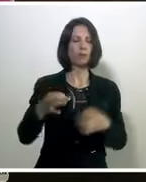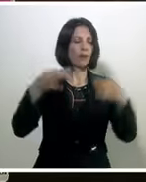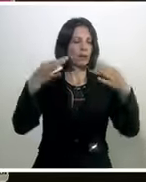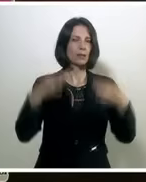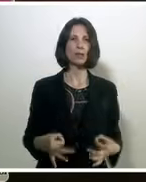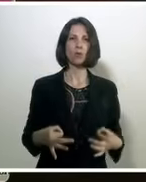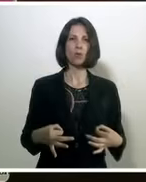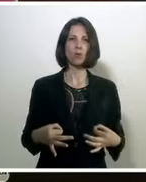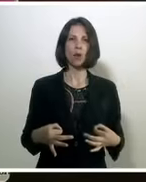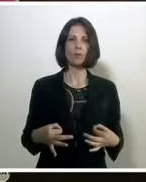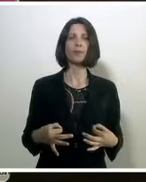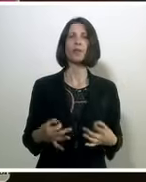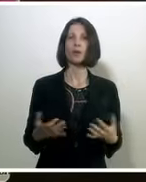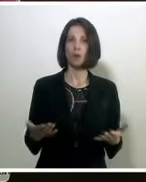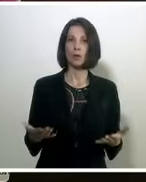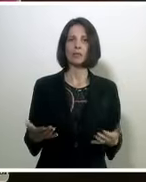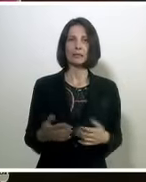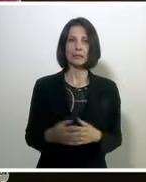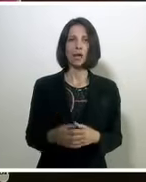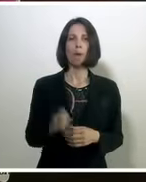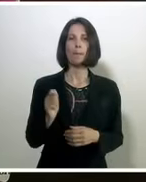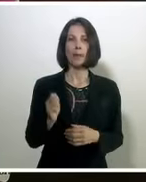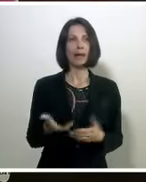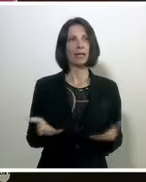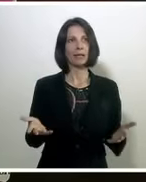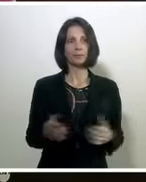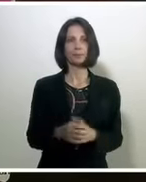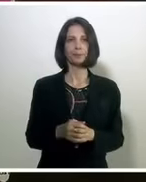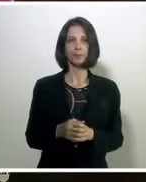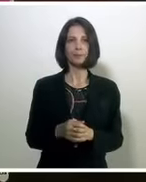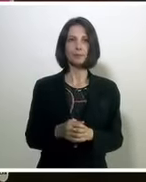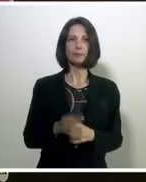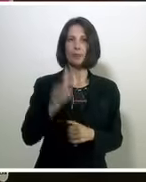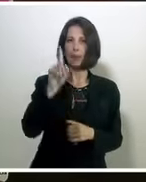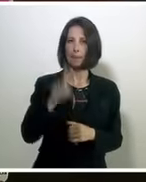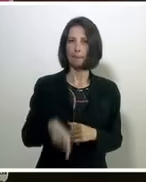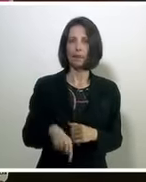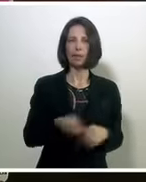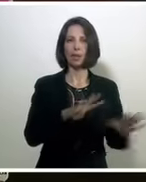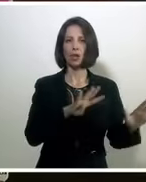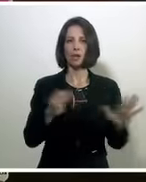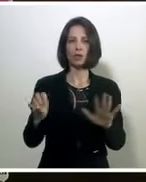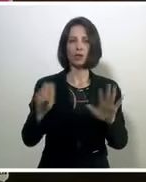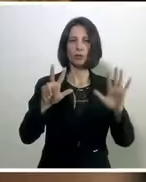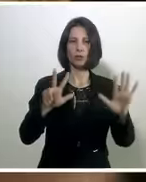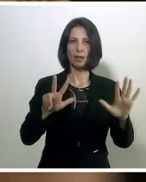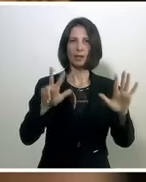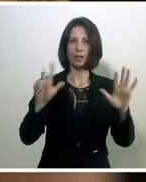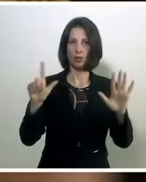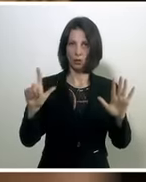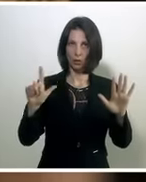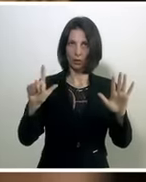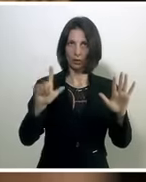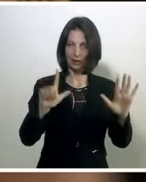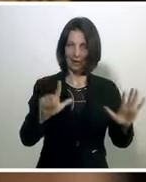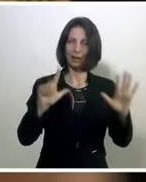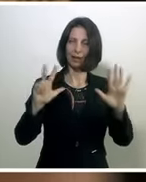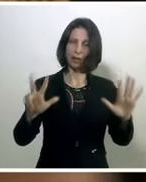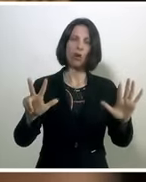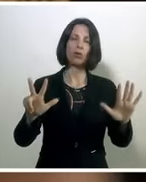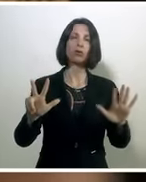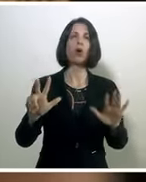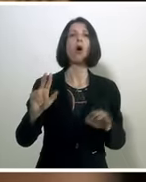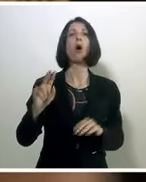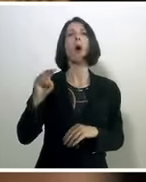termini politici che personali in quel terribile 1978 perse il suo principale interlocutore Aldo